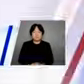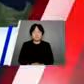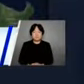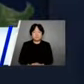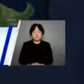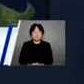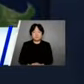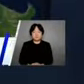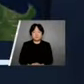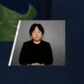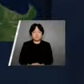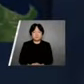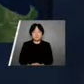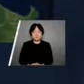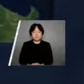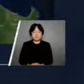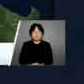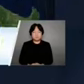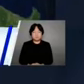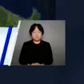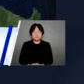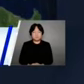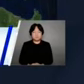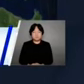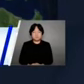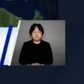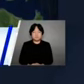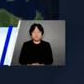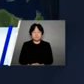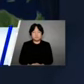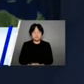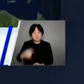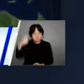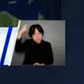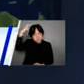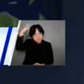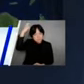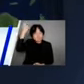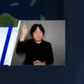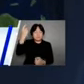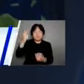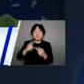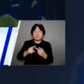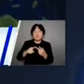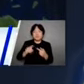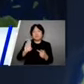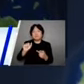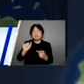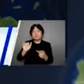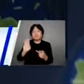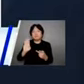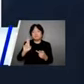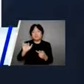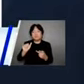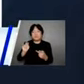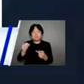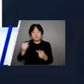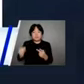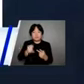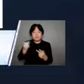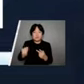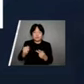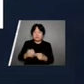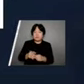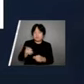law. Sa Balintang Channel naman, sa pagitan ng Batanes at Babuyan Islands, namataan ang 4 na maritime militia ships ng China ayon sa